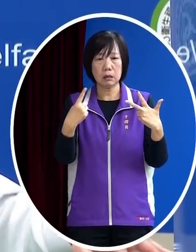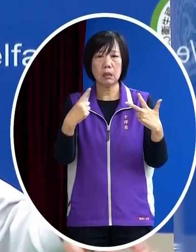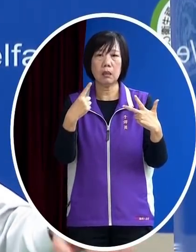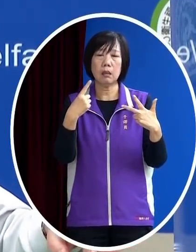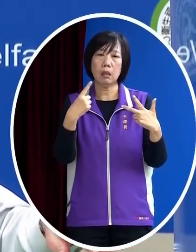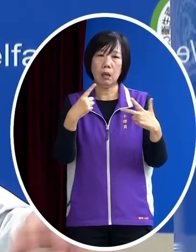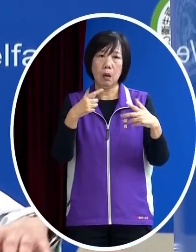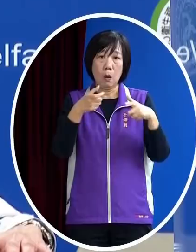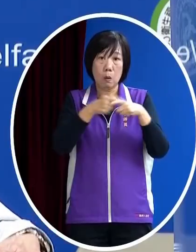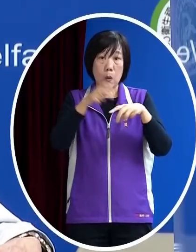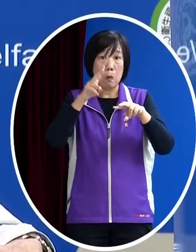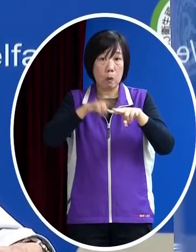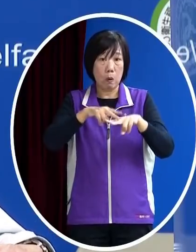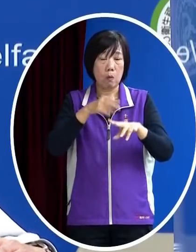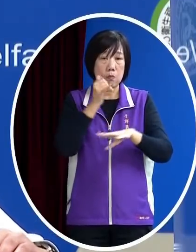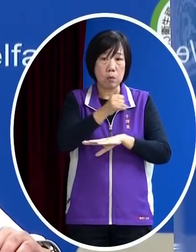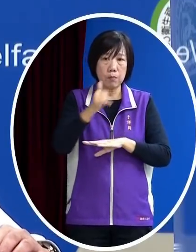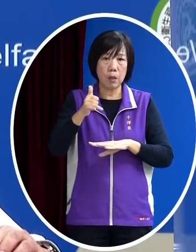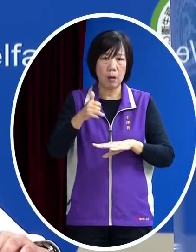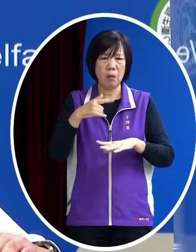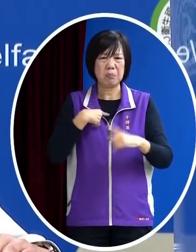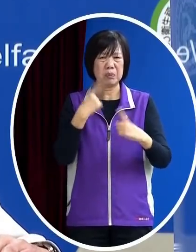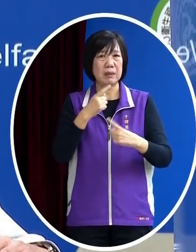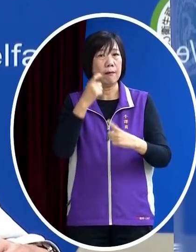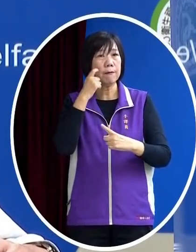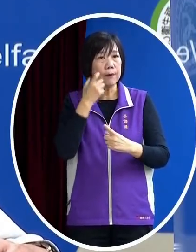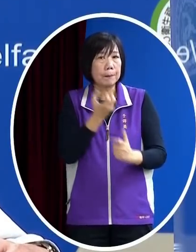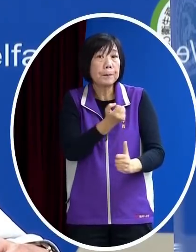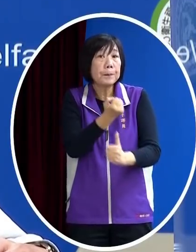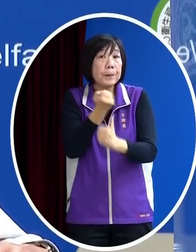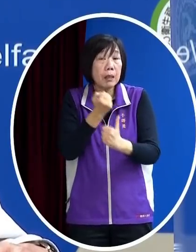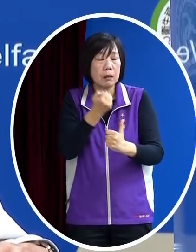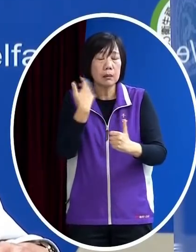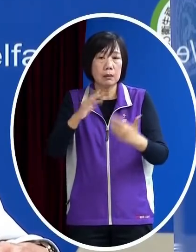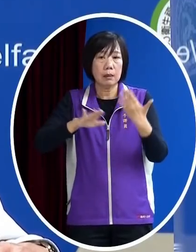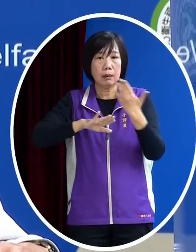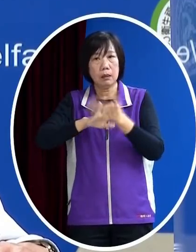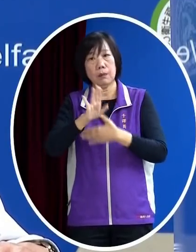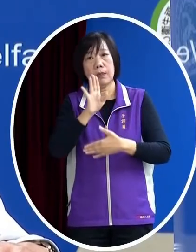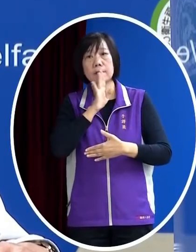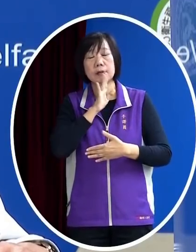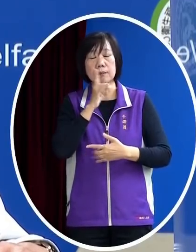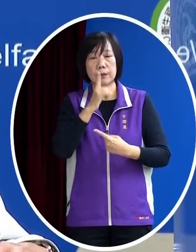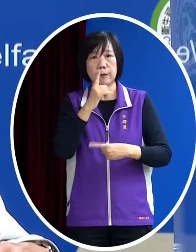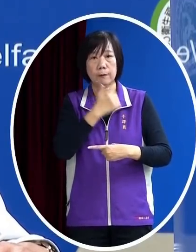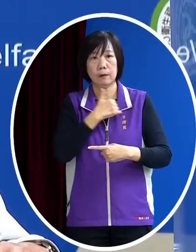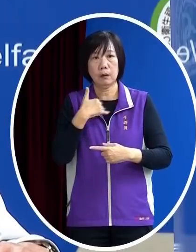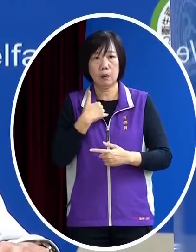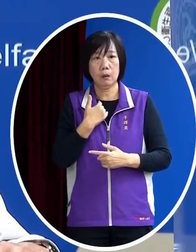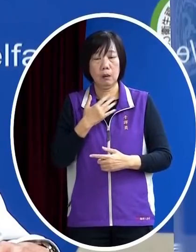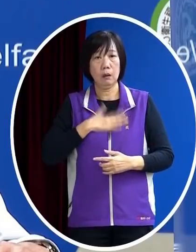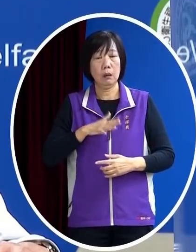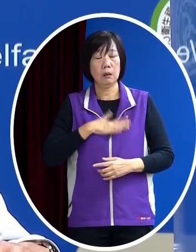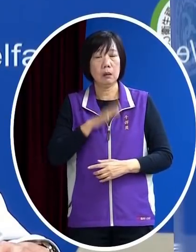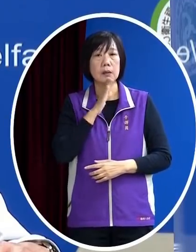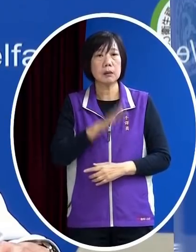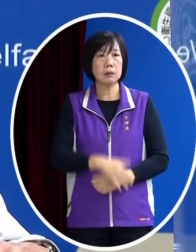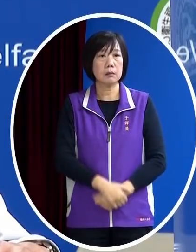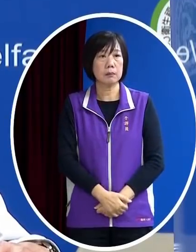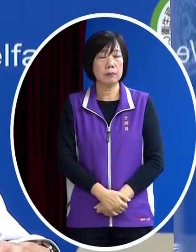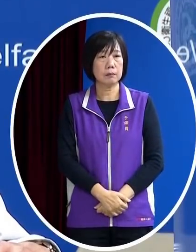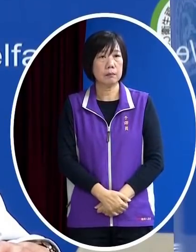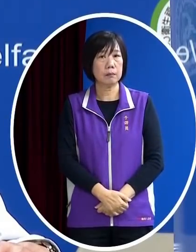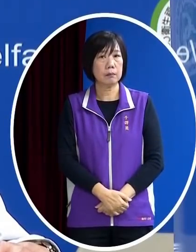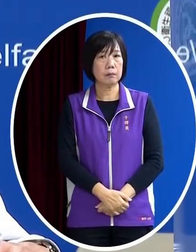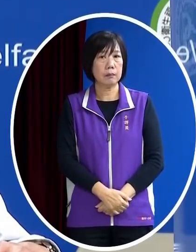要的公共的足迹我们比较没有办法掌握，因为另外一部分可以掌握，大概就刚刚讲说。我们就框列了多少人？我